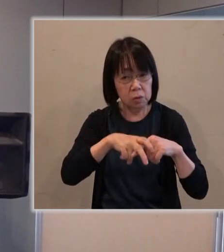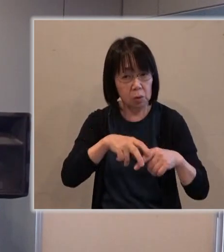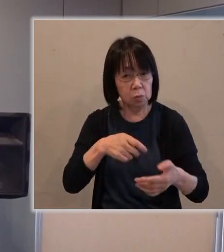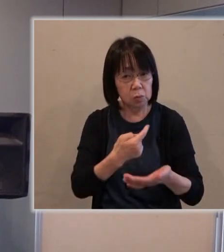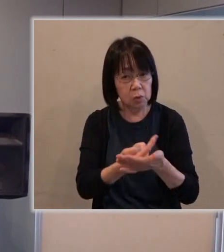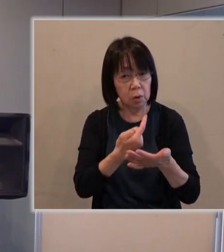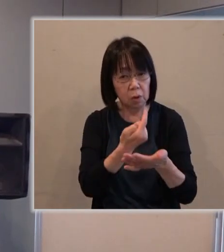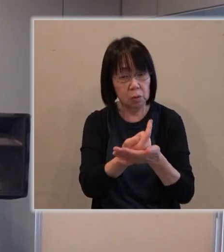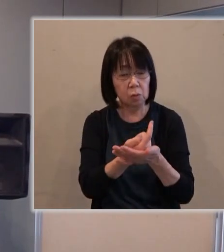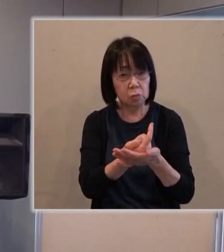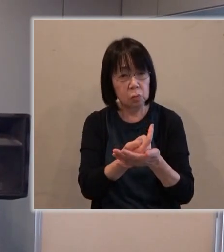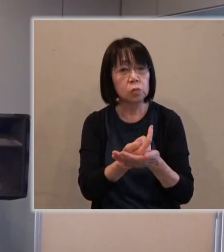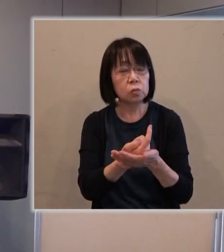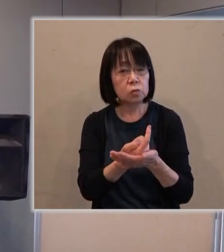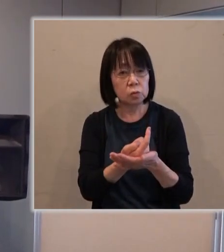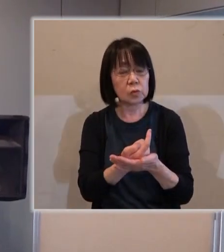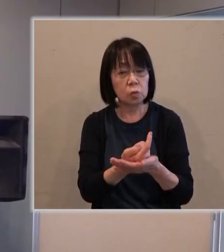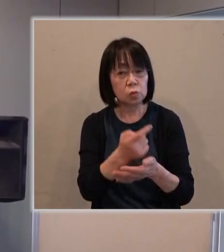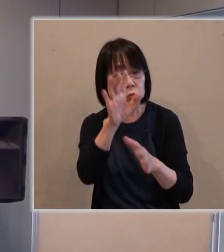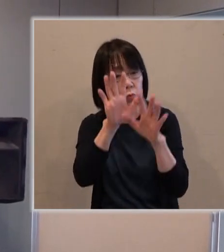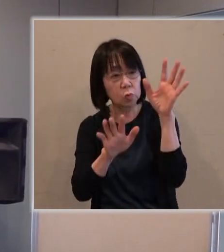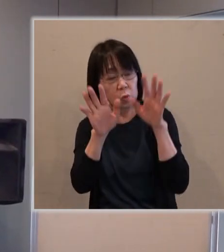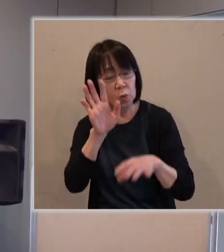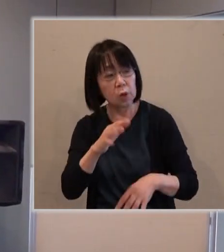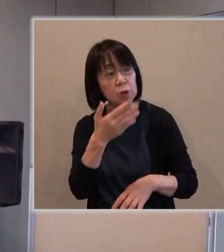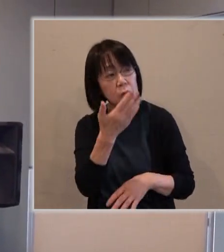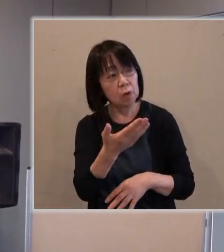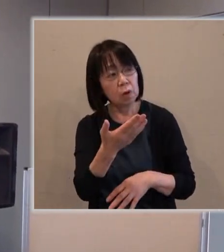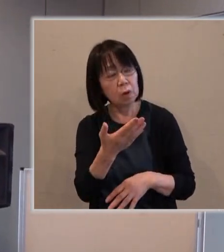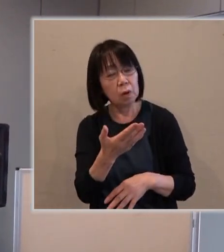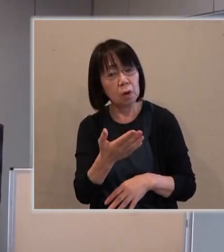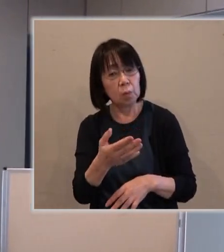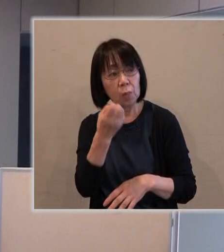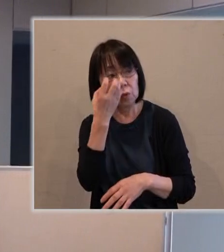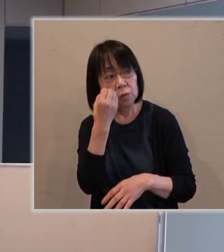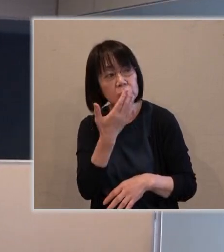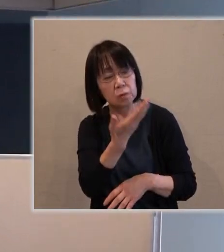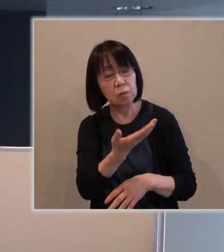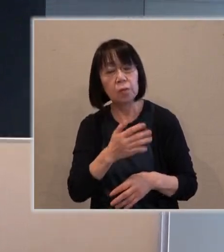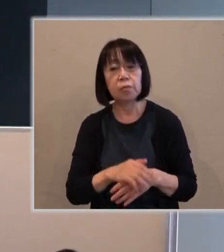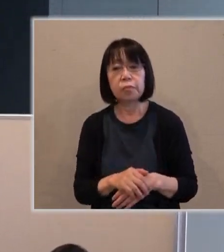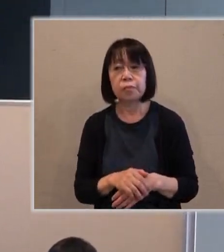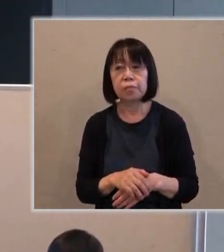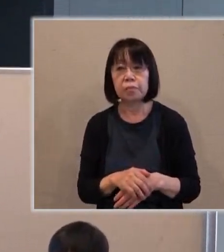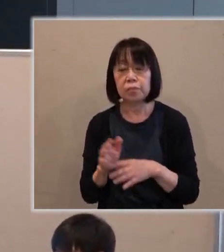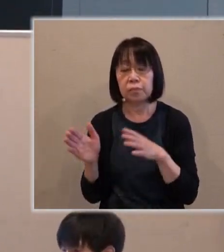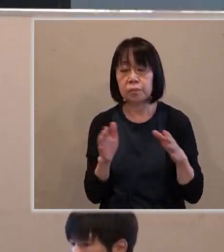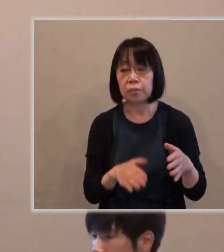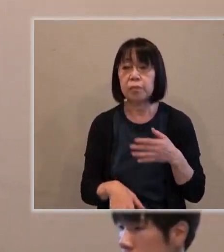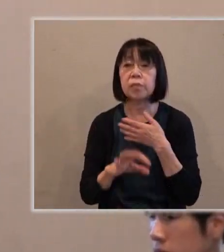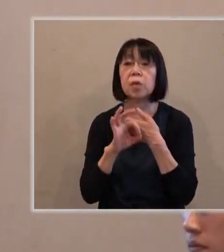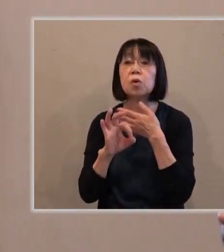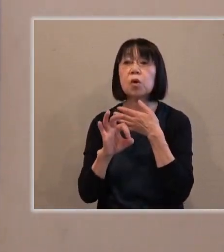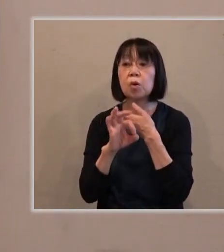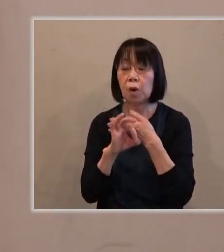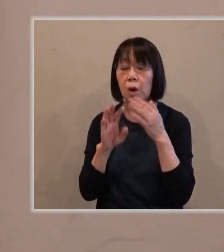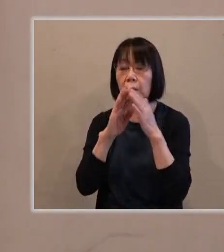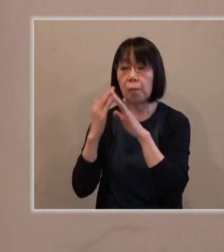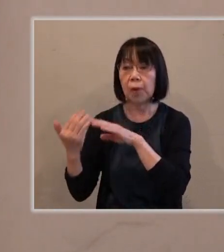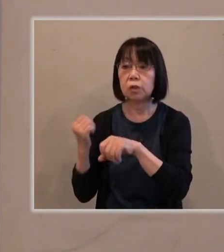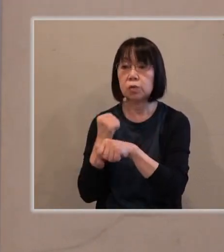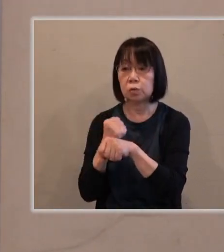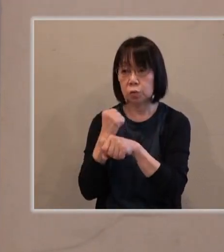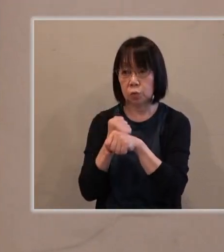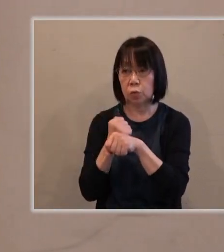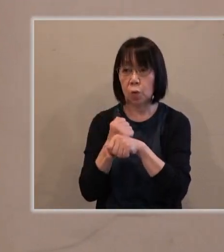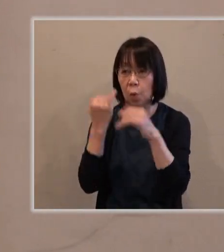ういうシーンって結構ありますか、それともなかなかないですか。 ですね、例えば街づくりのね、そのイベ